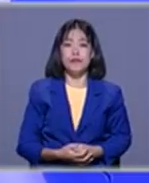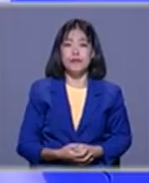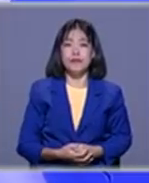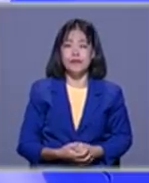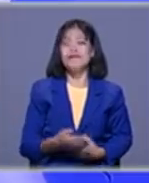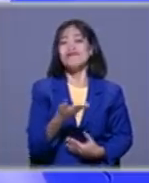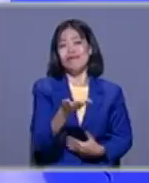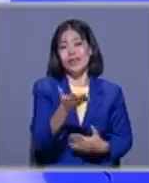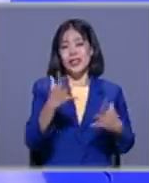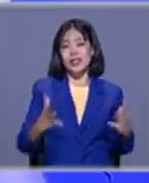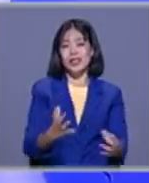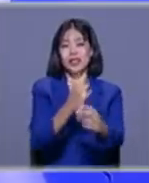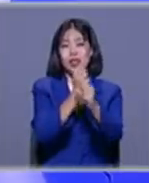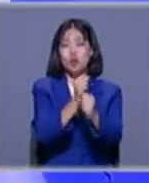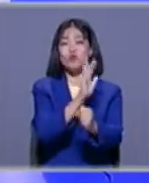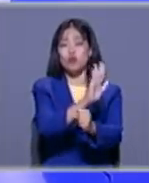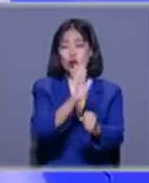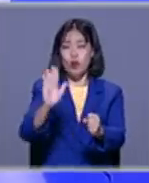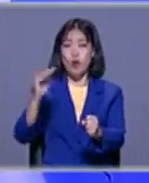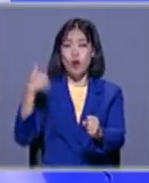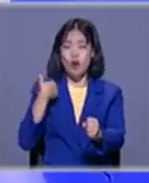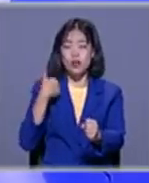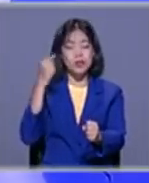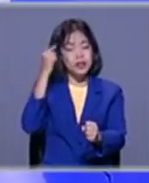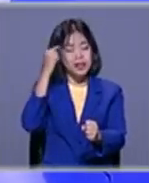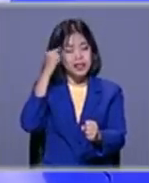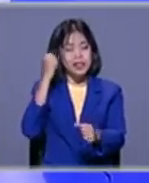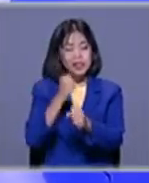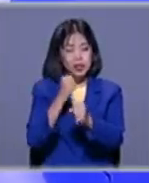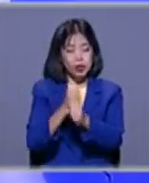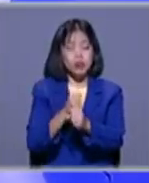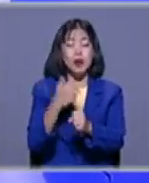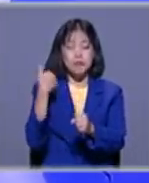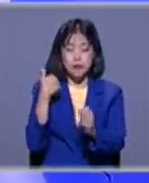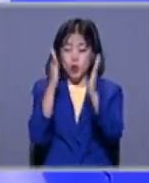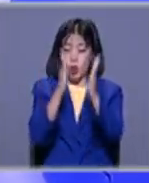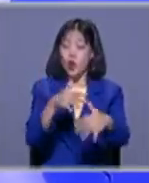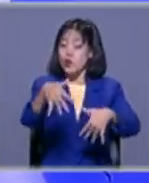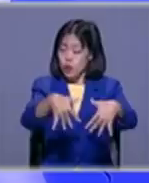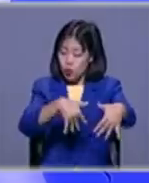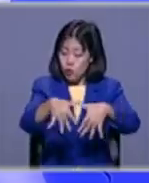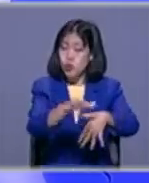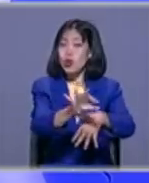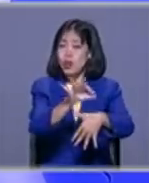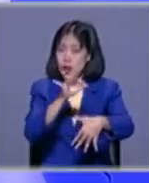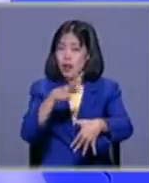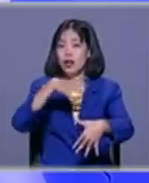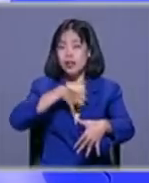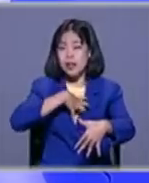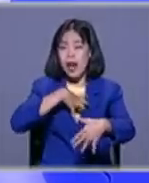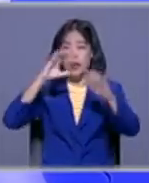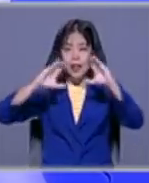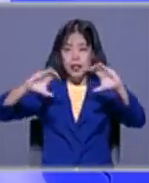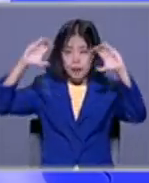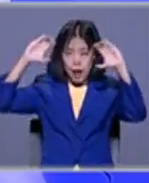นั่นคือบทสรุปของคุณอลงกรณ์และเป็นบทสรุปที่ทุกฝ่ายซึ่งมีอำนาจในประเทศนี้ควรฟังนะครับประชาชนเลือกก็ให้คนที่ประชาชนเลือกได้เป็นรัฐบาลคน